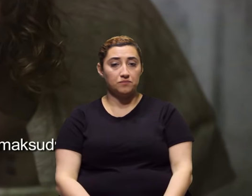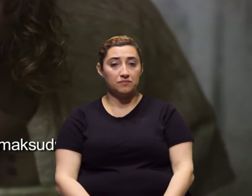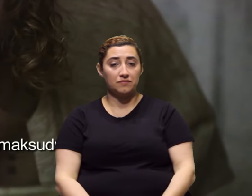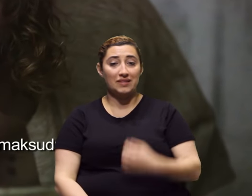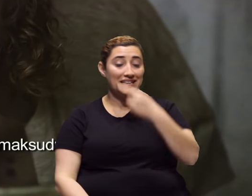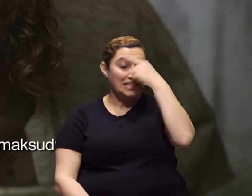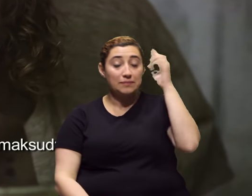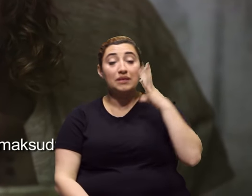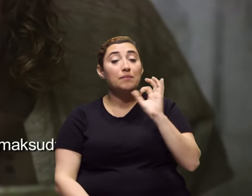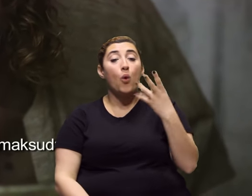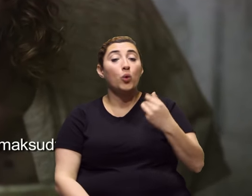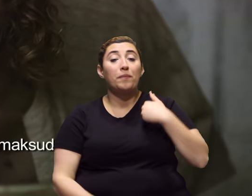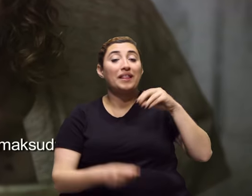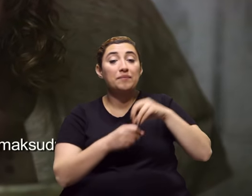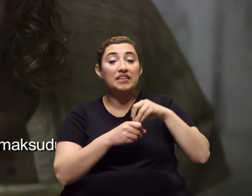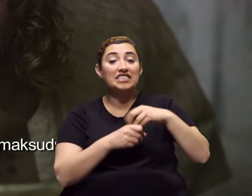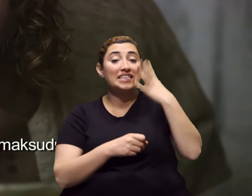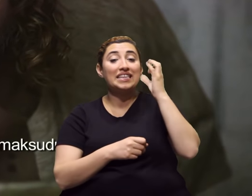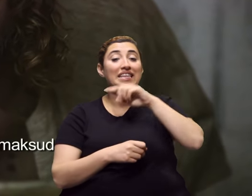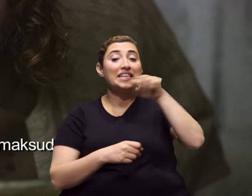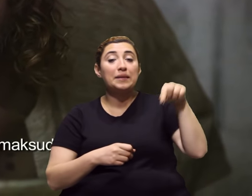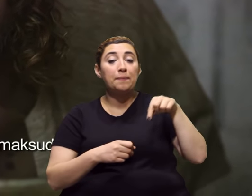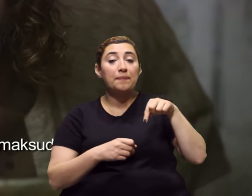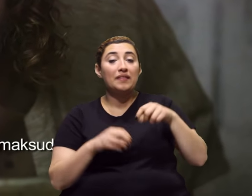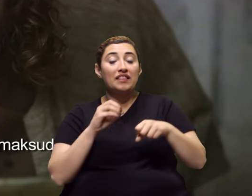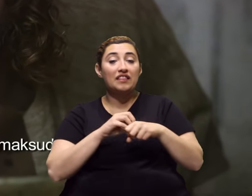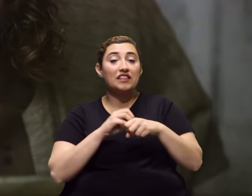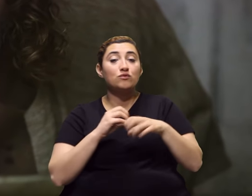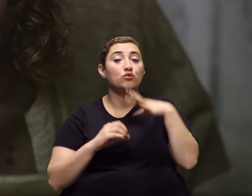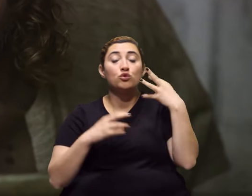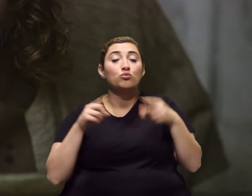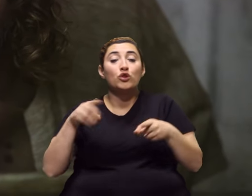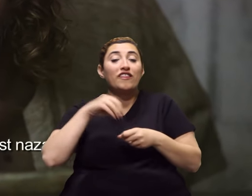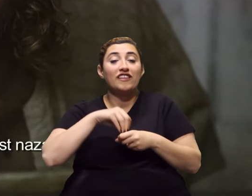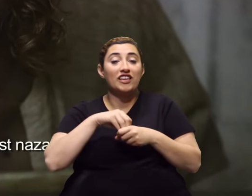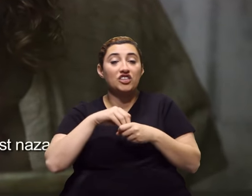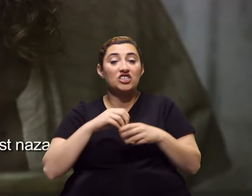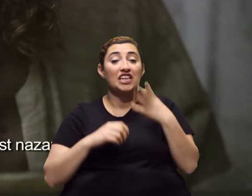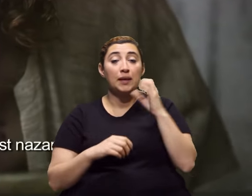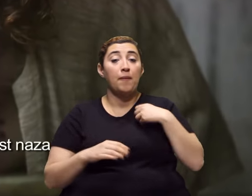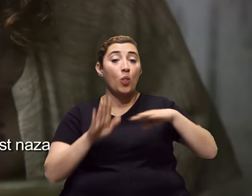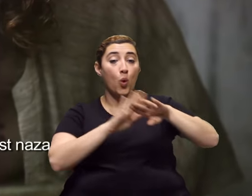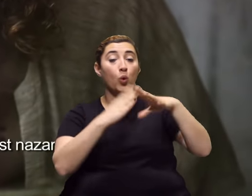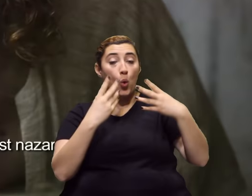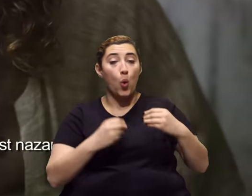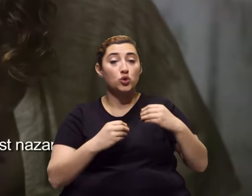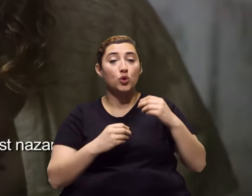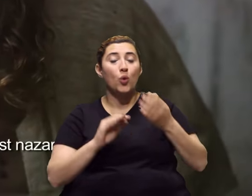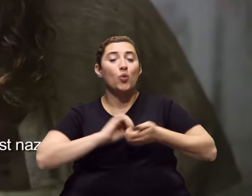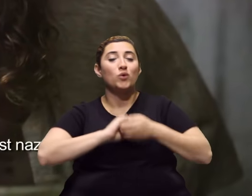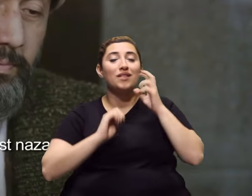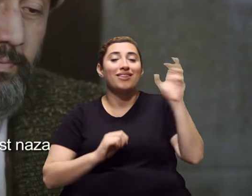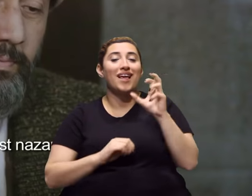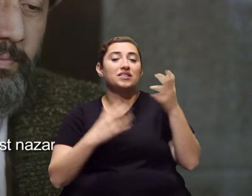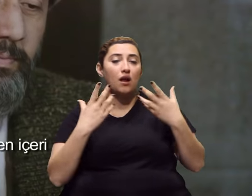Tecelliden nasip erdi kimine? Kiminin maksudu bundan içeri. Kime dokunduysa ol